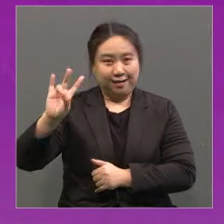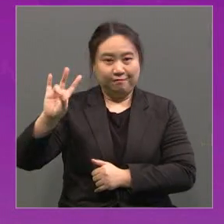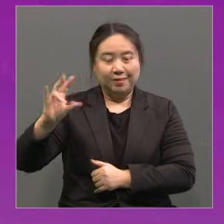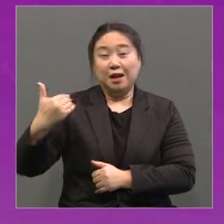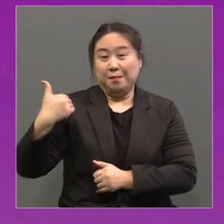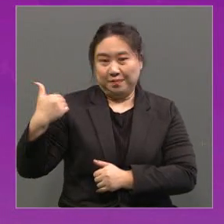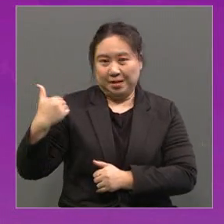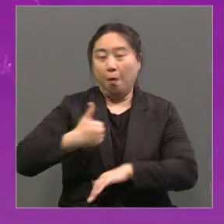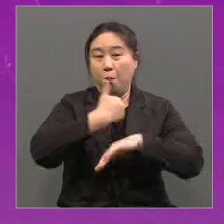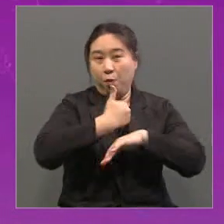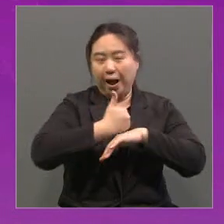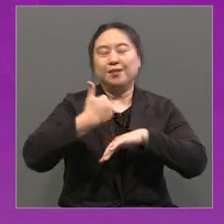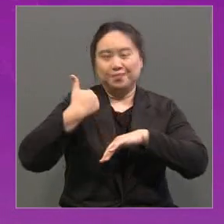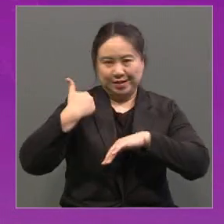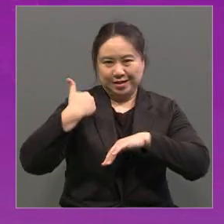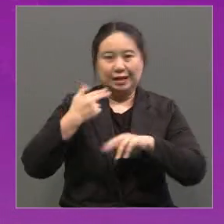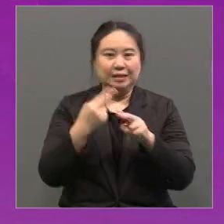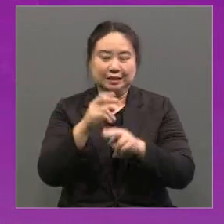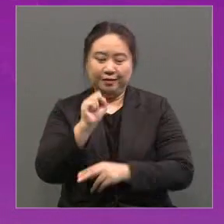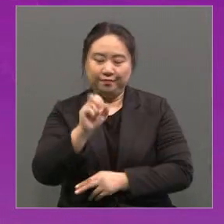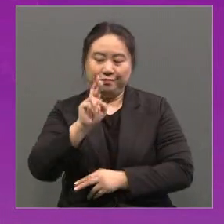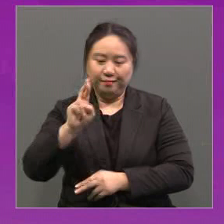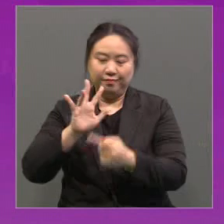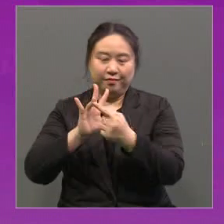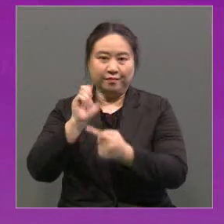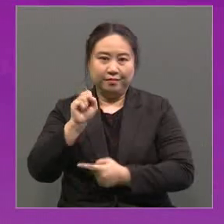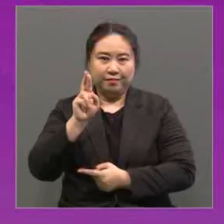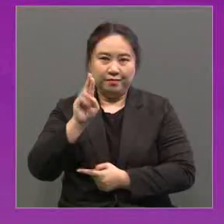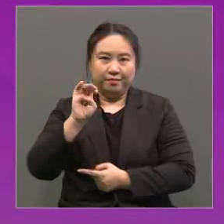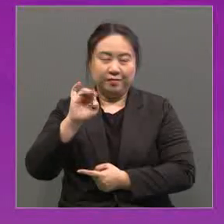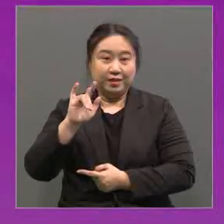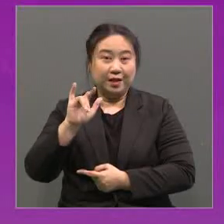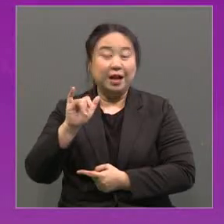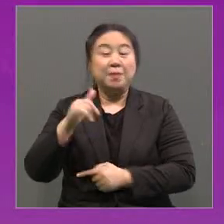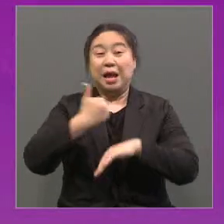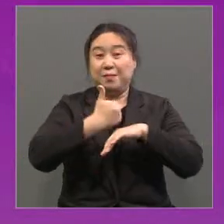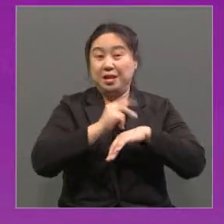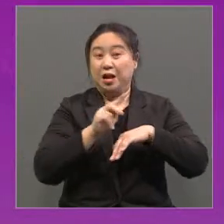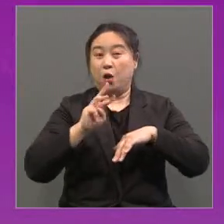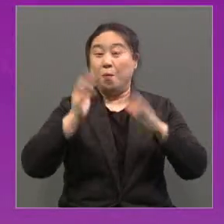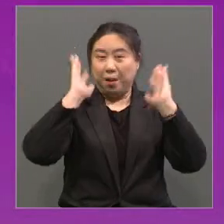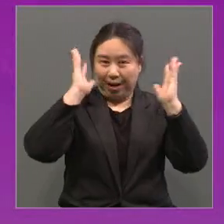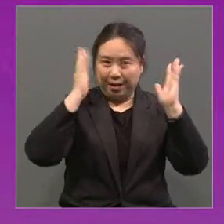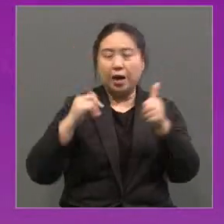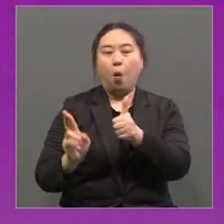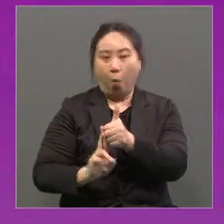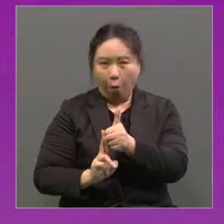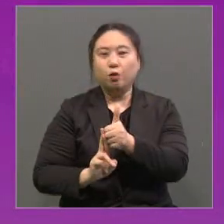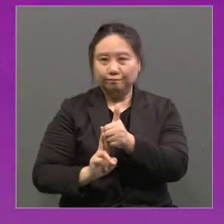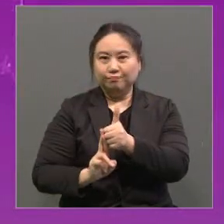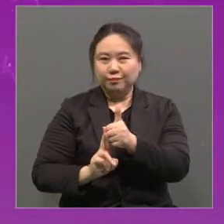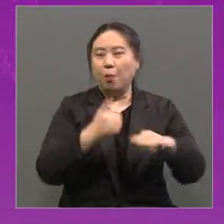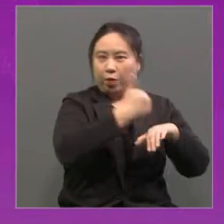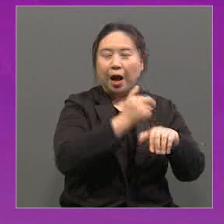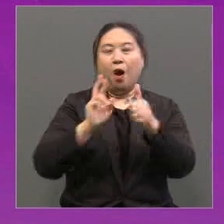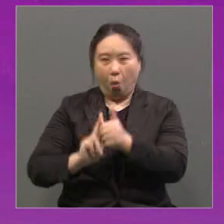ำนวนนี้ก็มีผู้บริหารระดับสูงพลโทสรรเสริญแก้วกำเนิดอธิบดีกรมประชาสัมพันธ์และนางพิชยาเมืองเนารองอธิบดีกรมประชาสัม